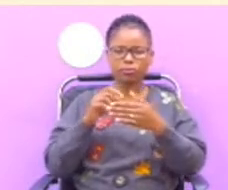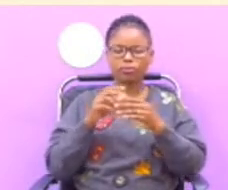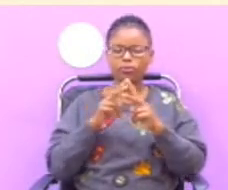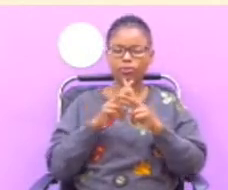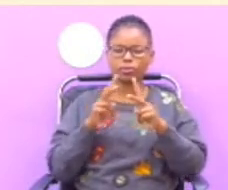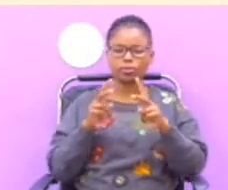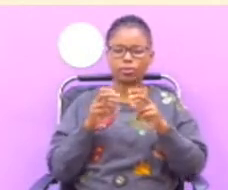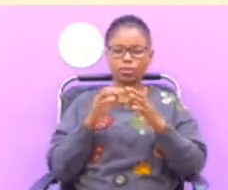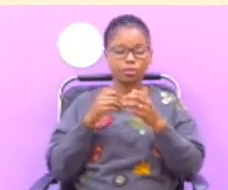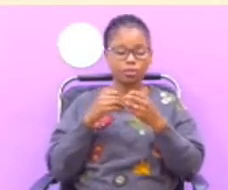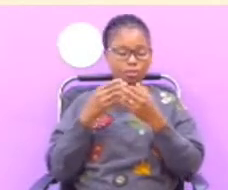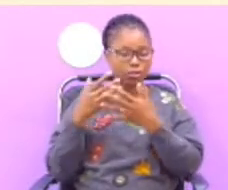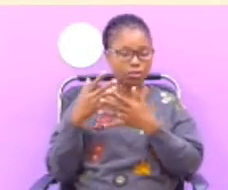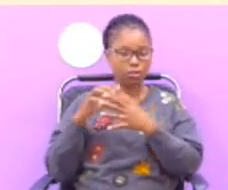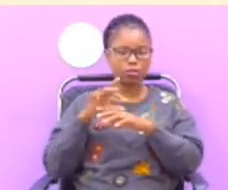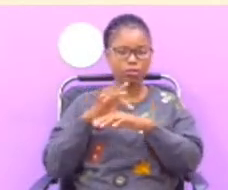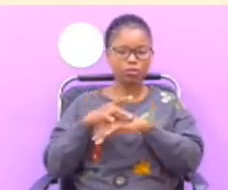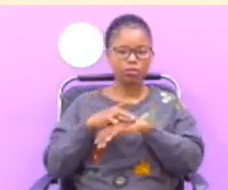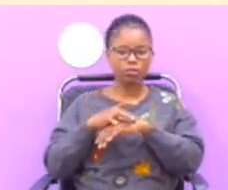di.